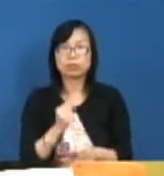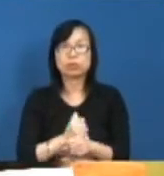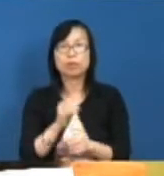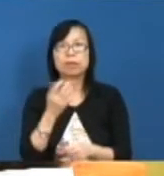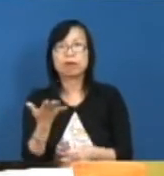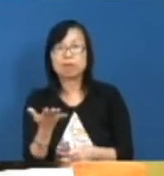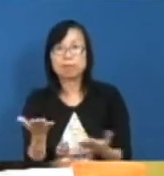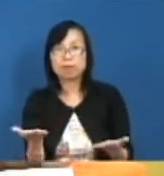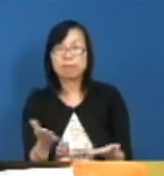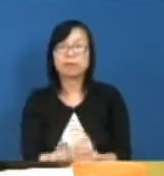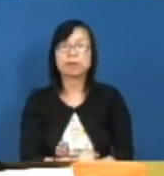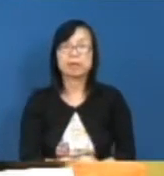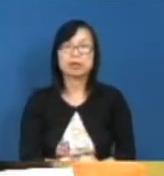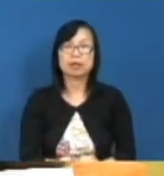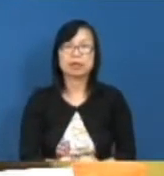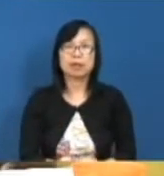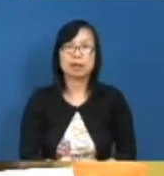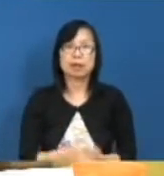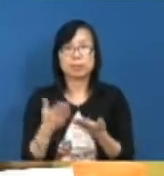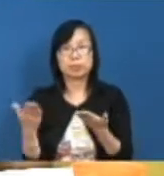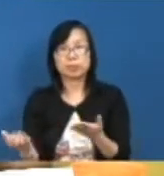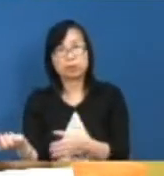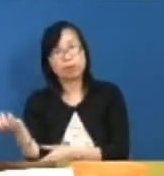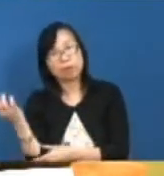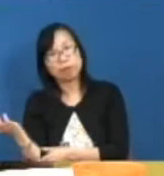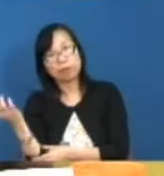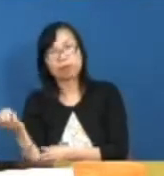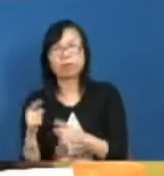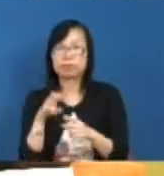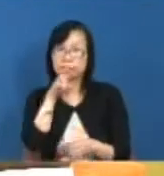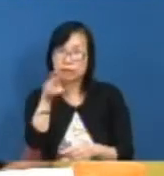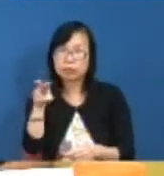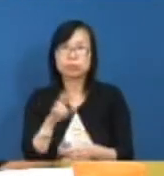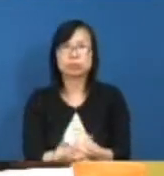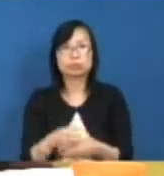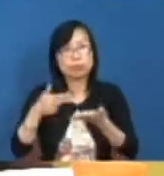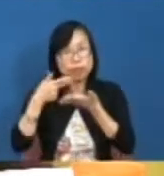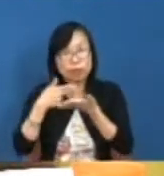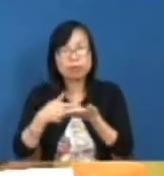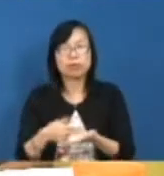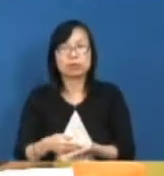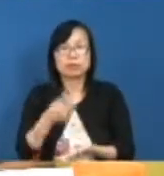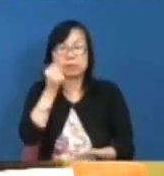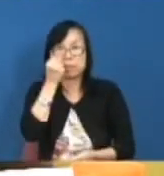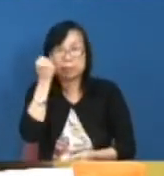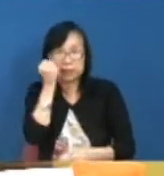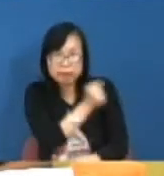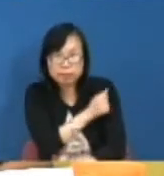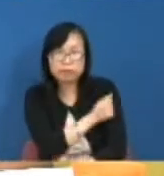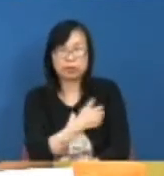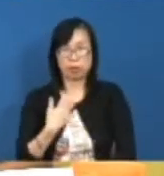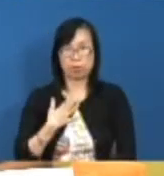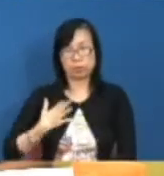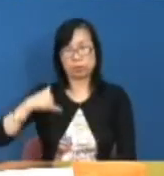啦，願俾人哋有個黑衣人喺後邊睇住佢食飯，咁你唔好去食啦，食得咁辛苦，我想又去示威